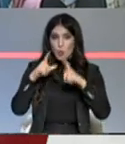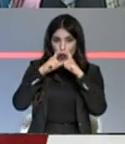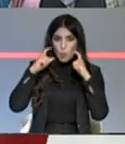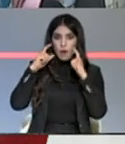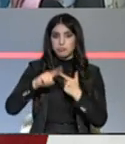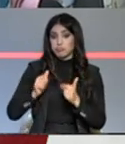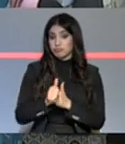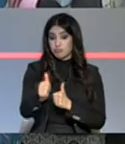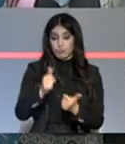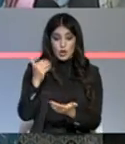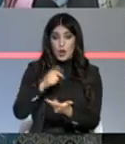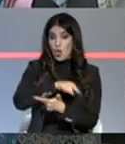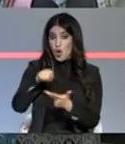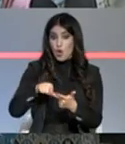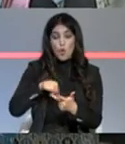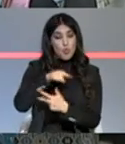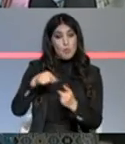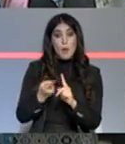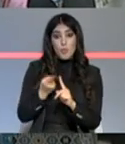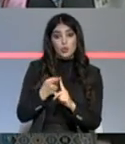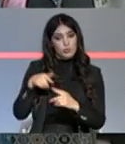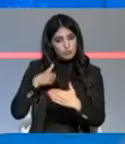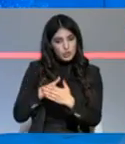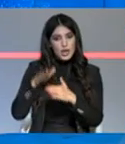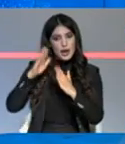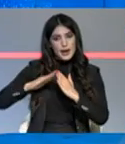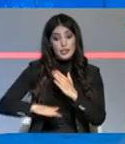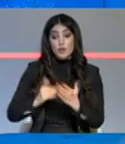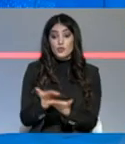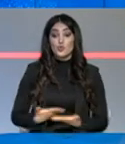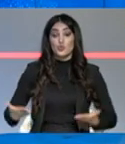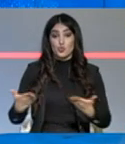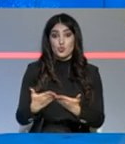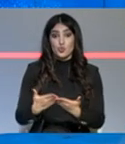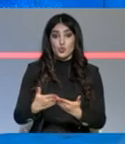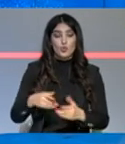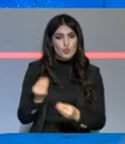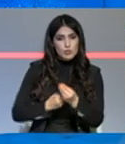الوقائية ضروريا لتفادي التعكرات الصحية في هذه الفترة التي تكثر فيها